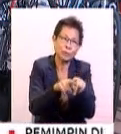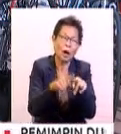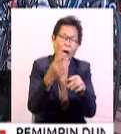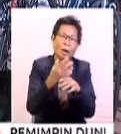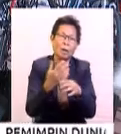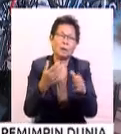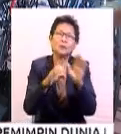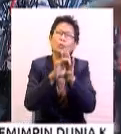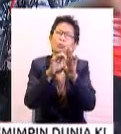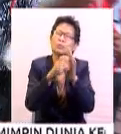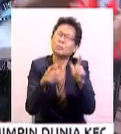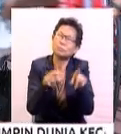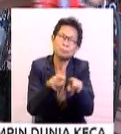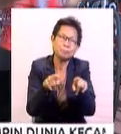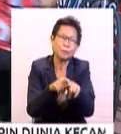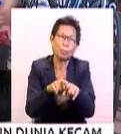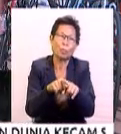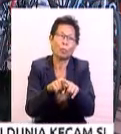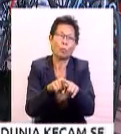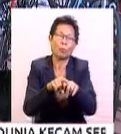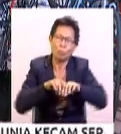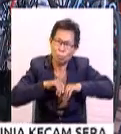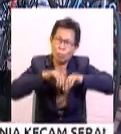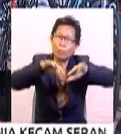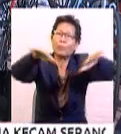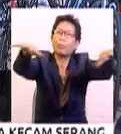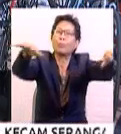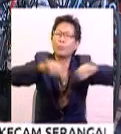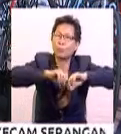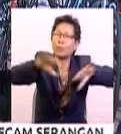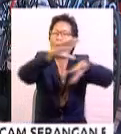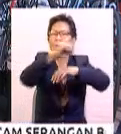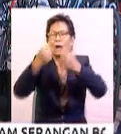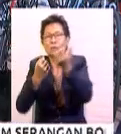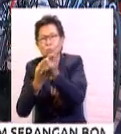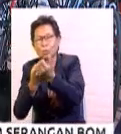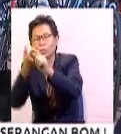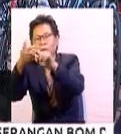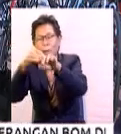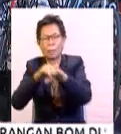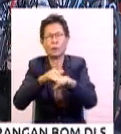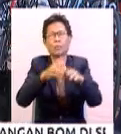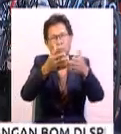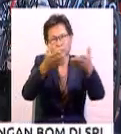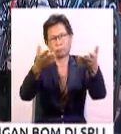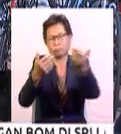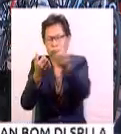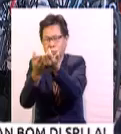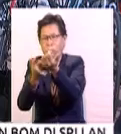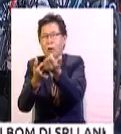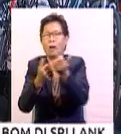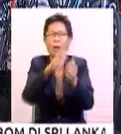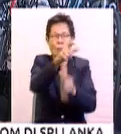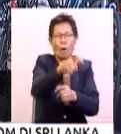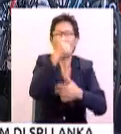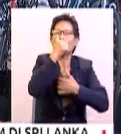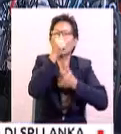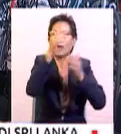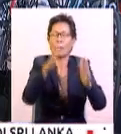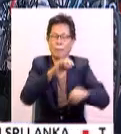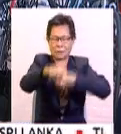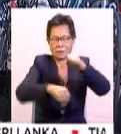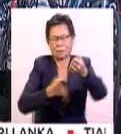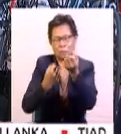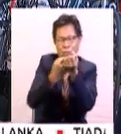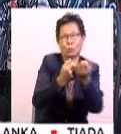mendapat liputan dan juga sokongan daripada ramai lah orang kata peminat-peminat berbasikal.